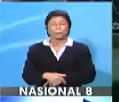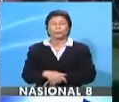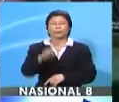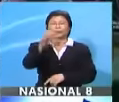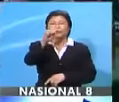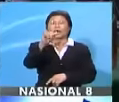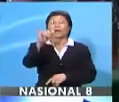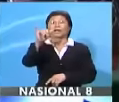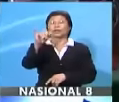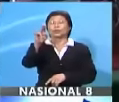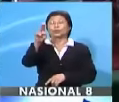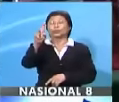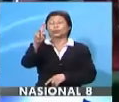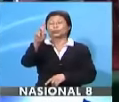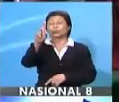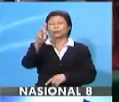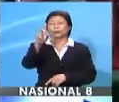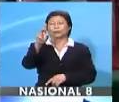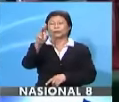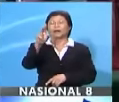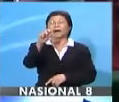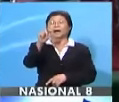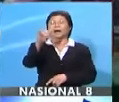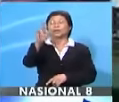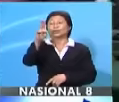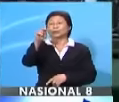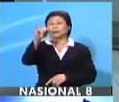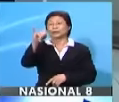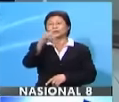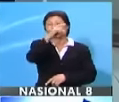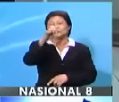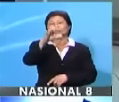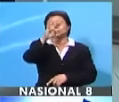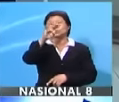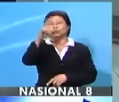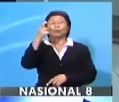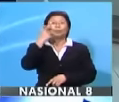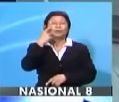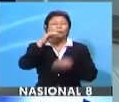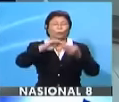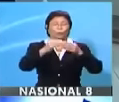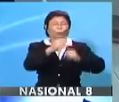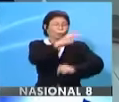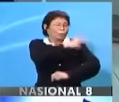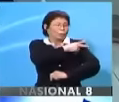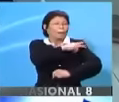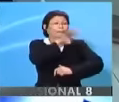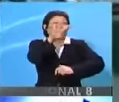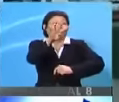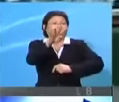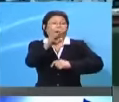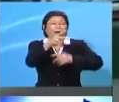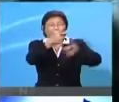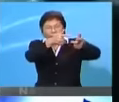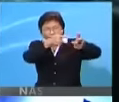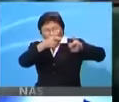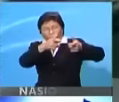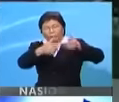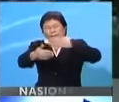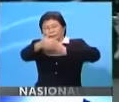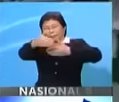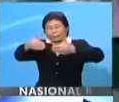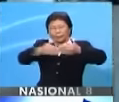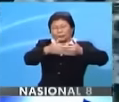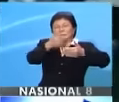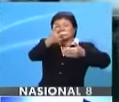Ayuni yang melakukan bidikan 160.7 mata berada di ranking keempat individu 10 meter air rifle di belakang